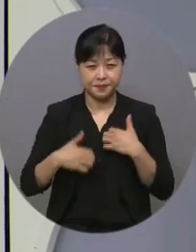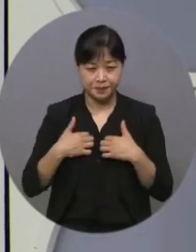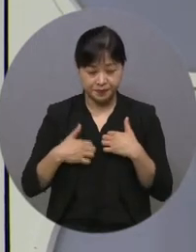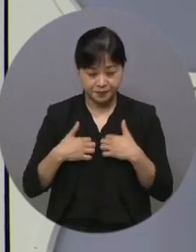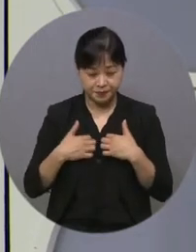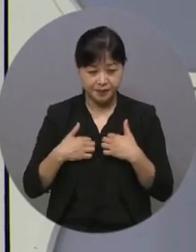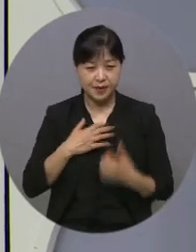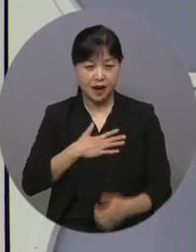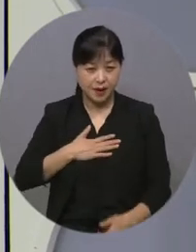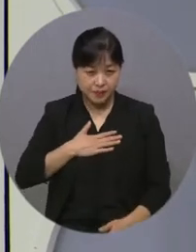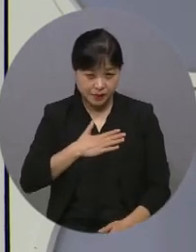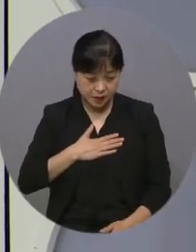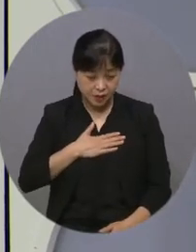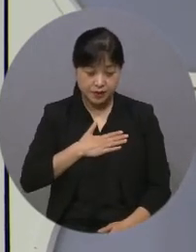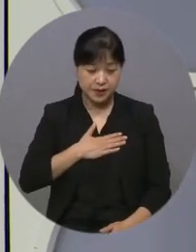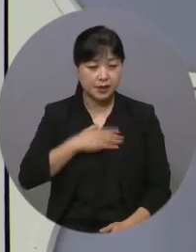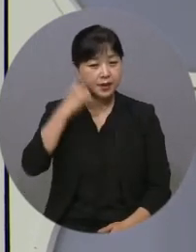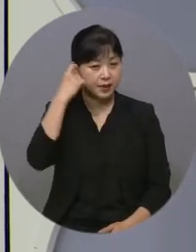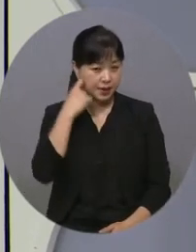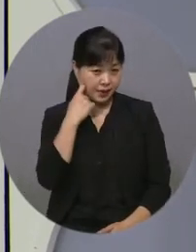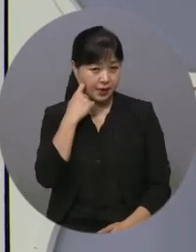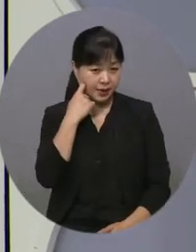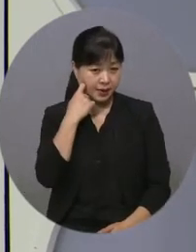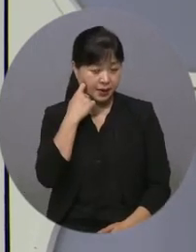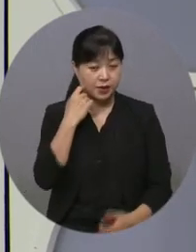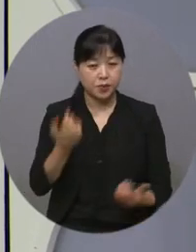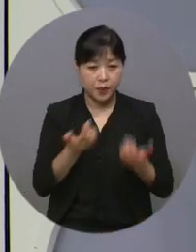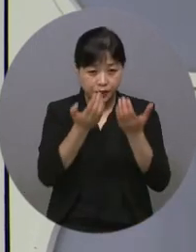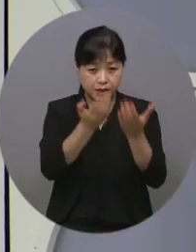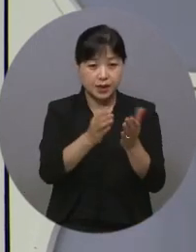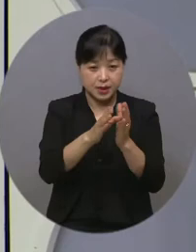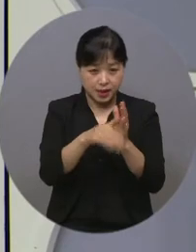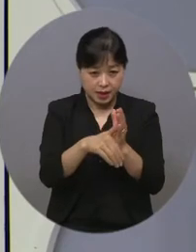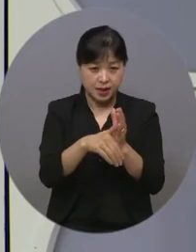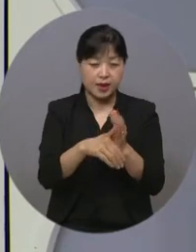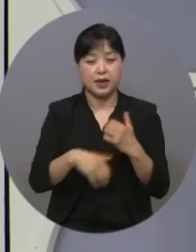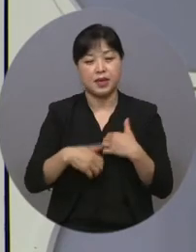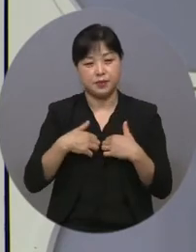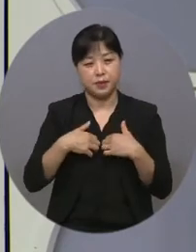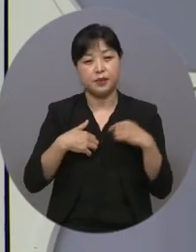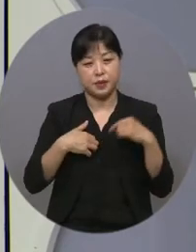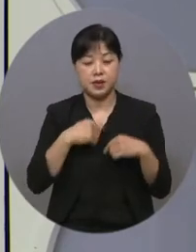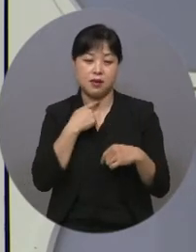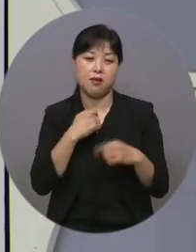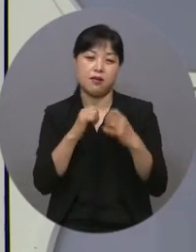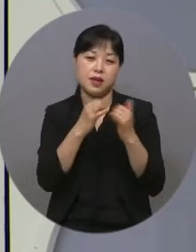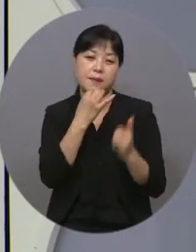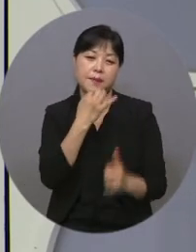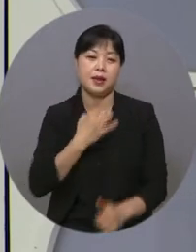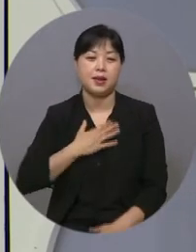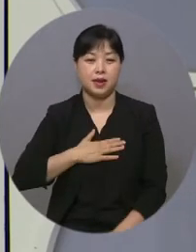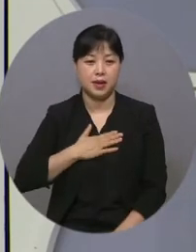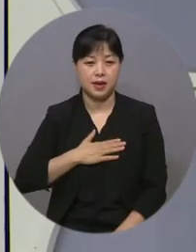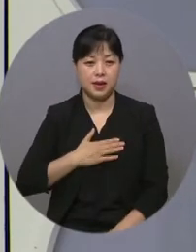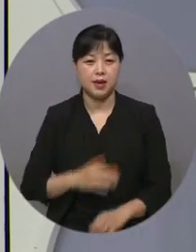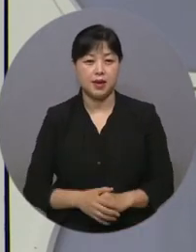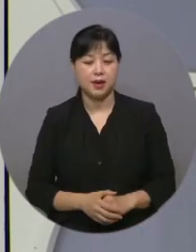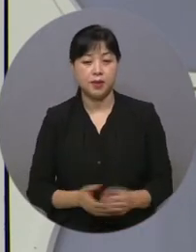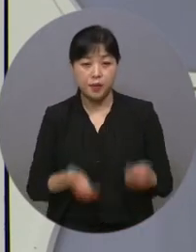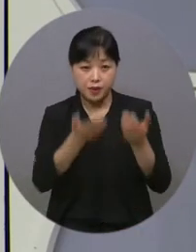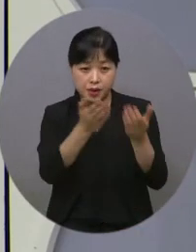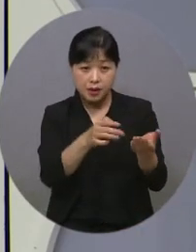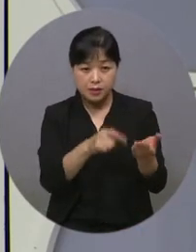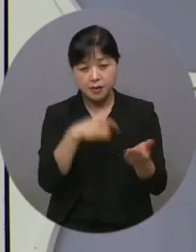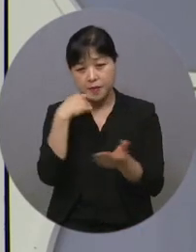생성된다든지 봉사에서 오는 기쁨은 해본 사람만이 압니다. 봉사가 손해보는